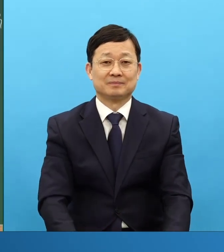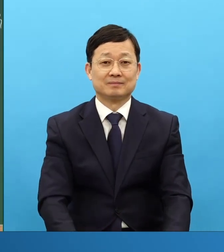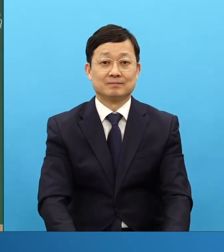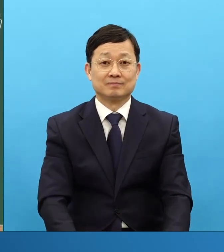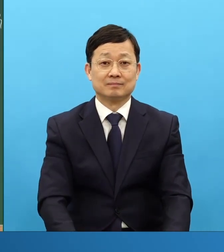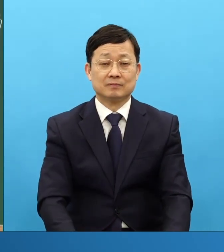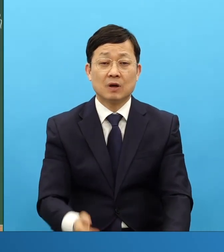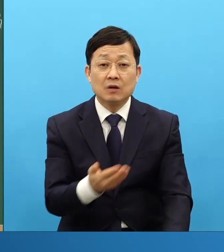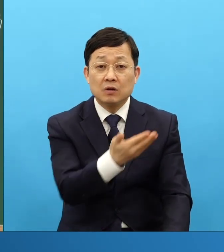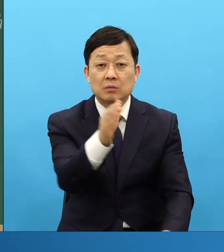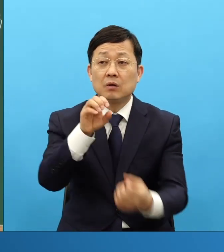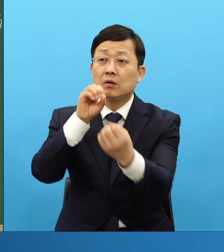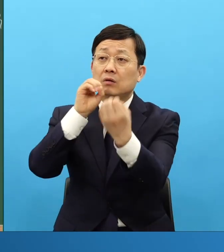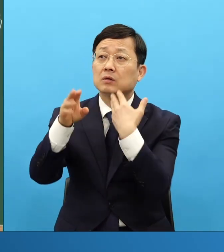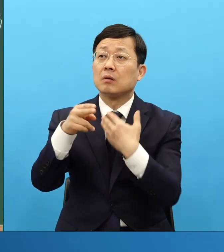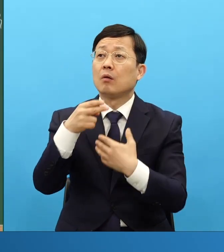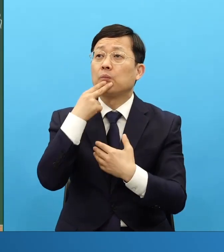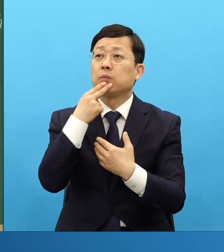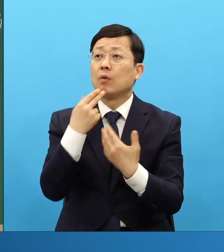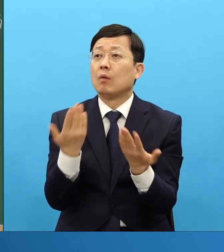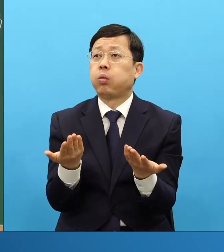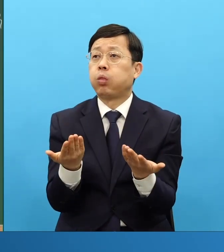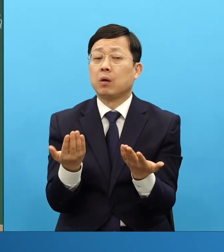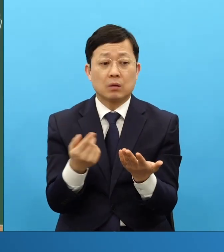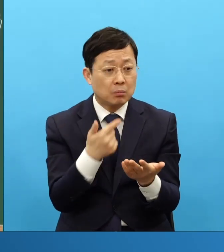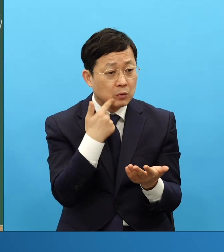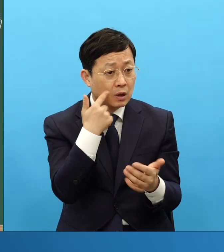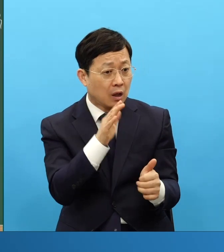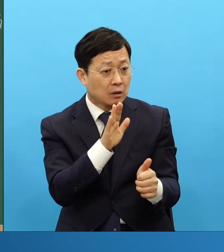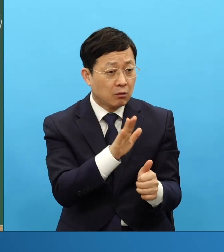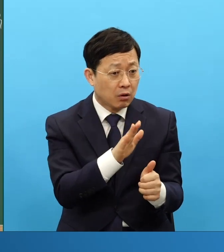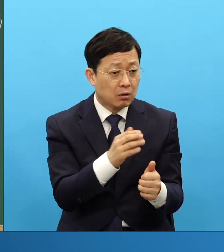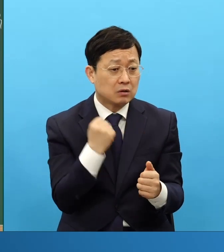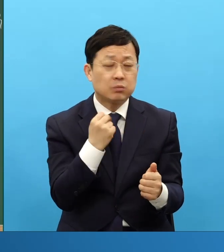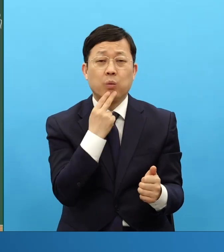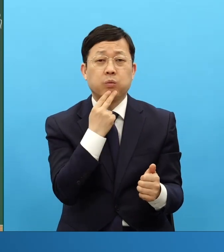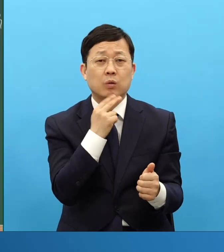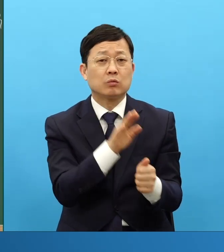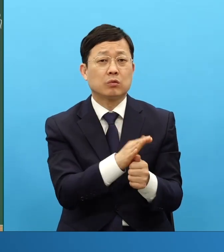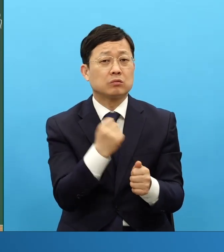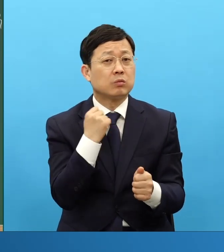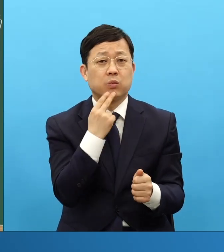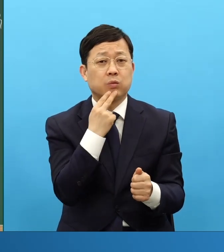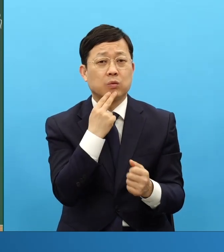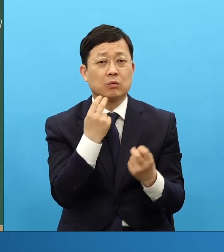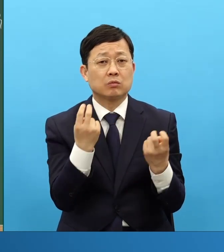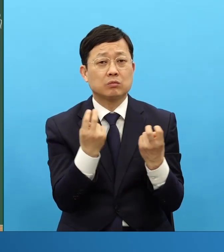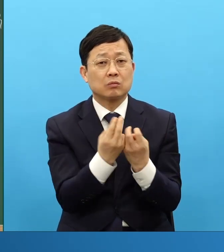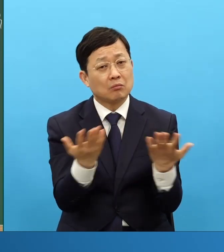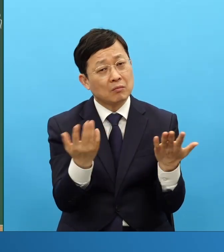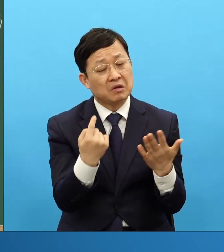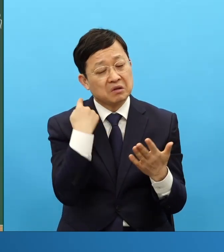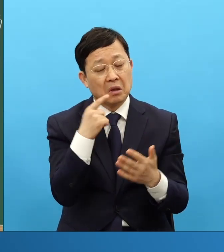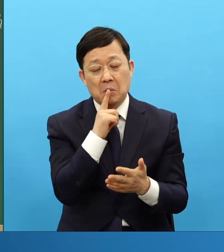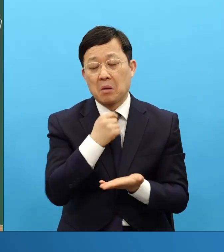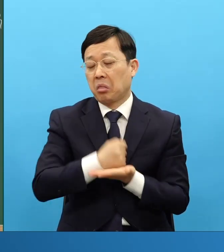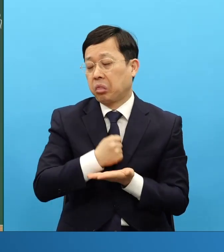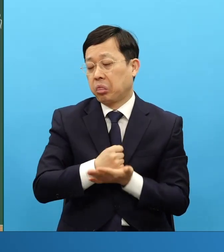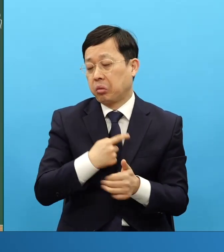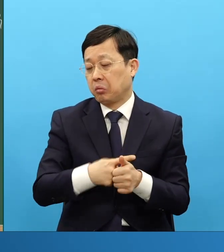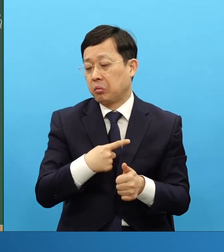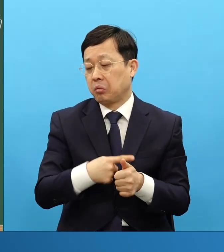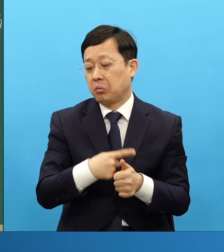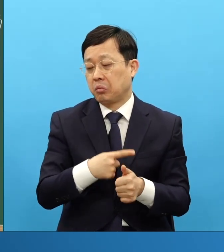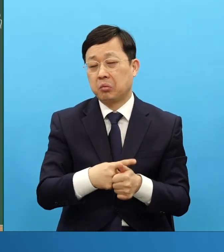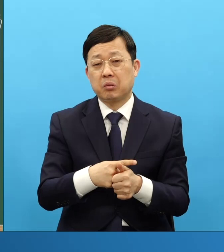여러분이 응답 못 받으면 도울 수가 없어요. But if you don't receive answers, you can't 이제 help. 도울 수가 없으니까 뒤에서만 소리를 하는 거죠. And because you can't help him, you